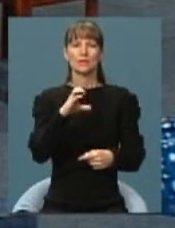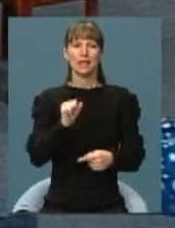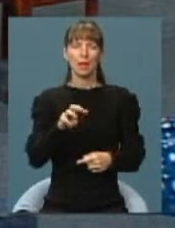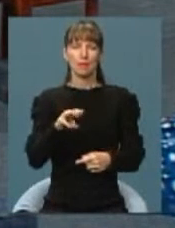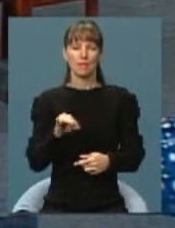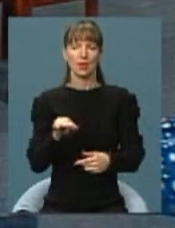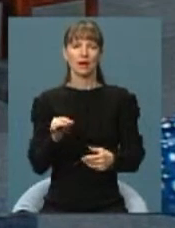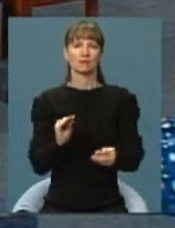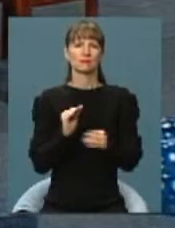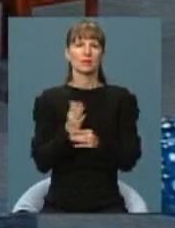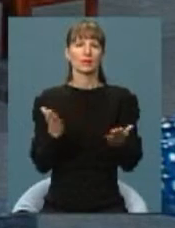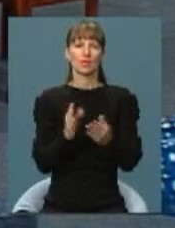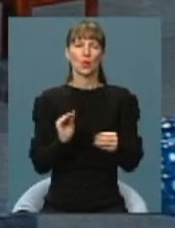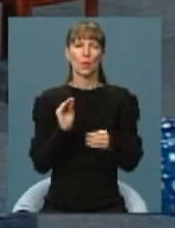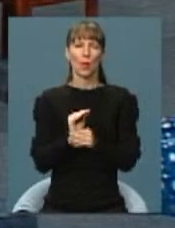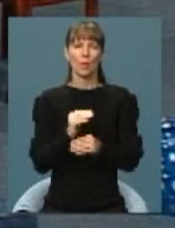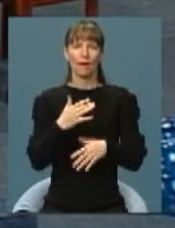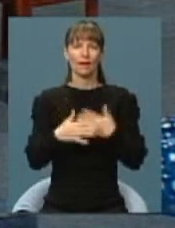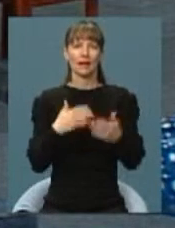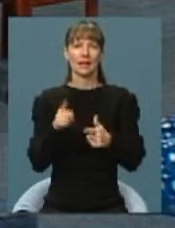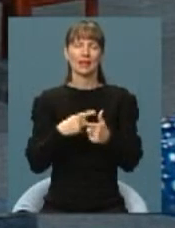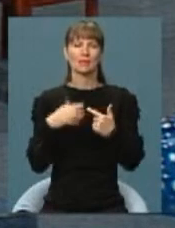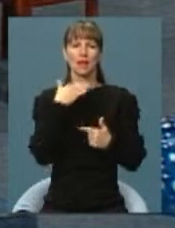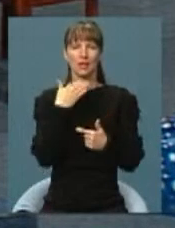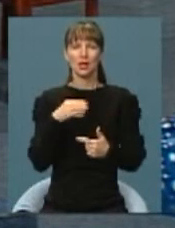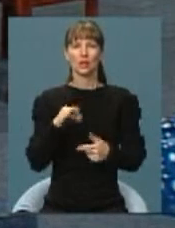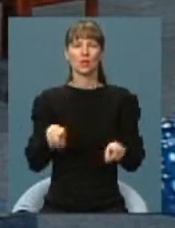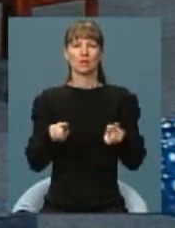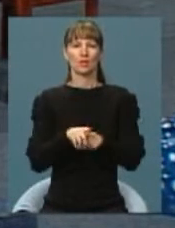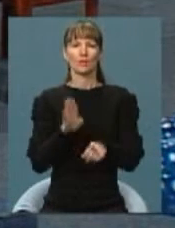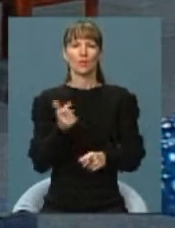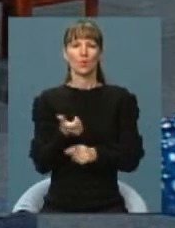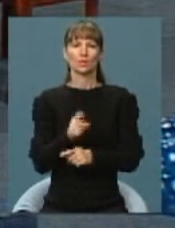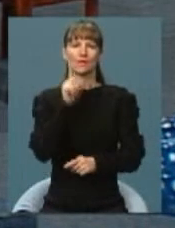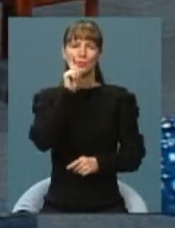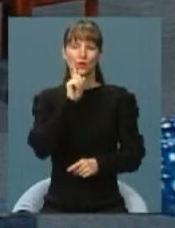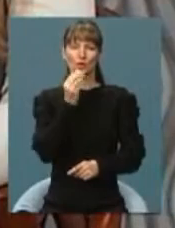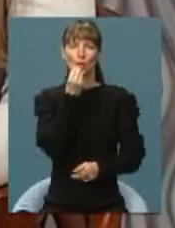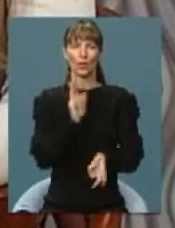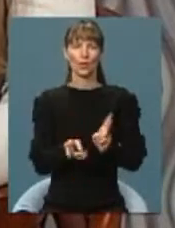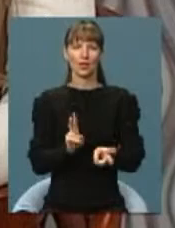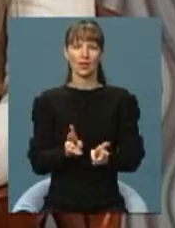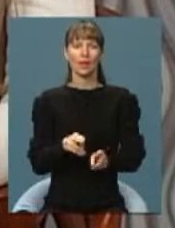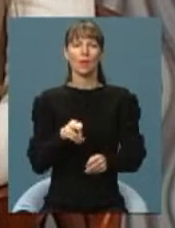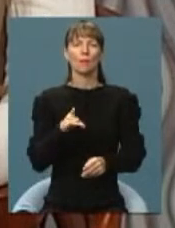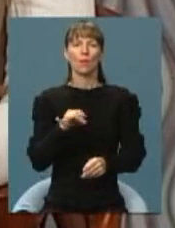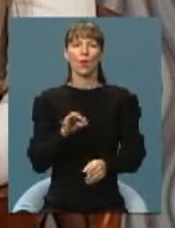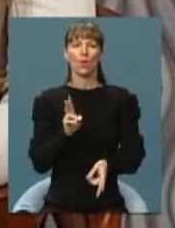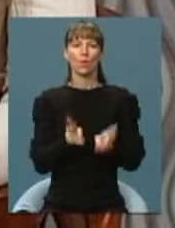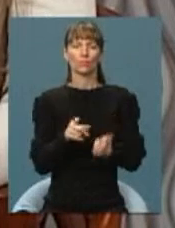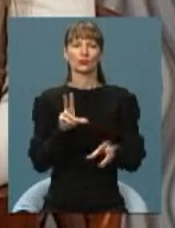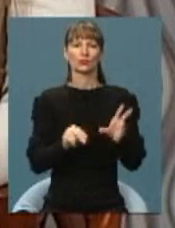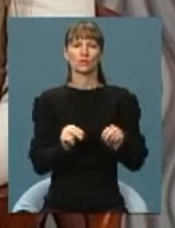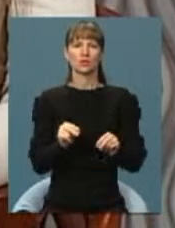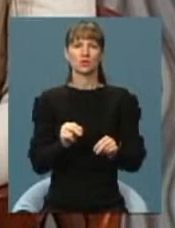там гарнірами, чи добавками, чи м'ясцем, то, звичайно, таки буде дуже-дуже-дуже смачна кухня. До речі, про кухню. Як ти вважаєш,